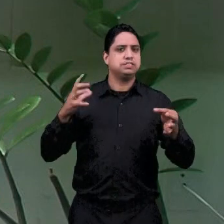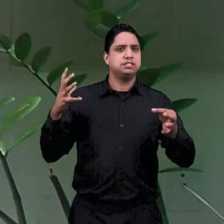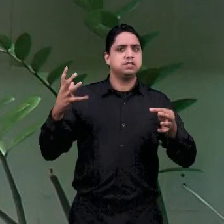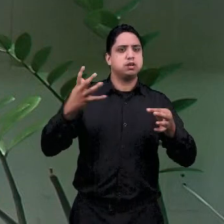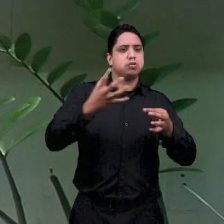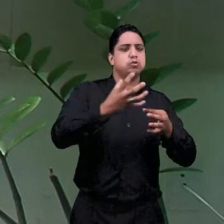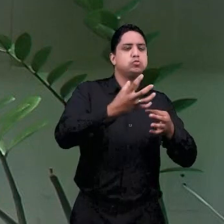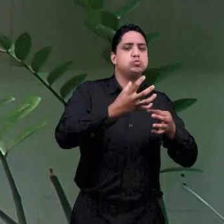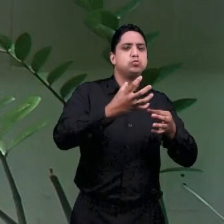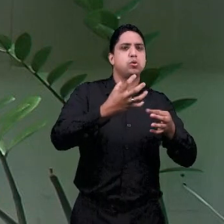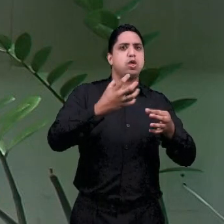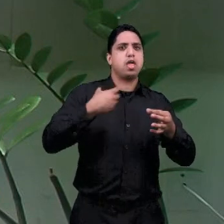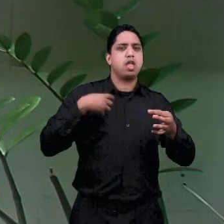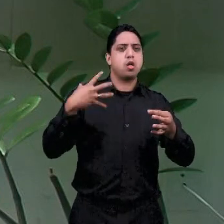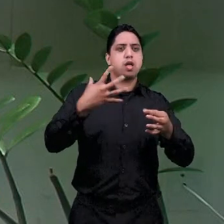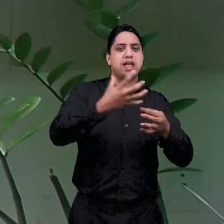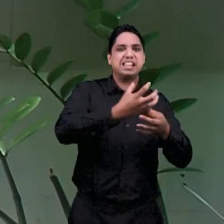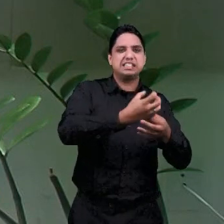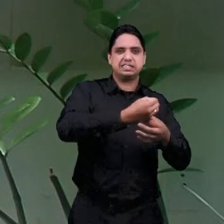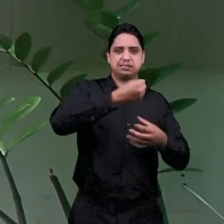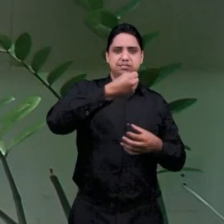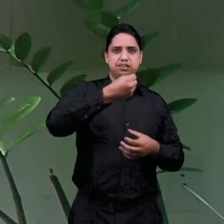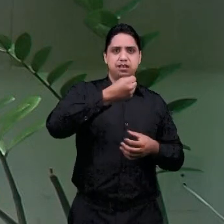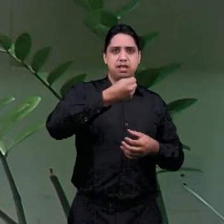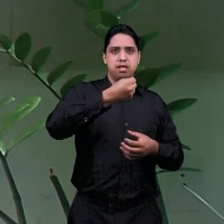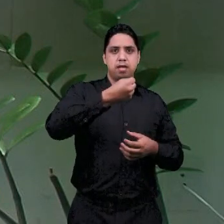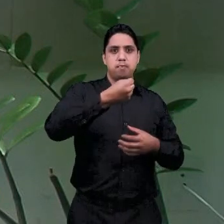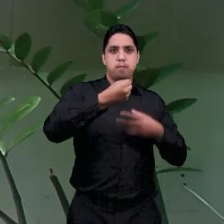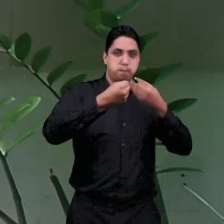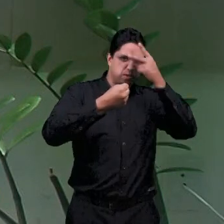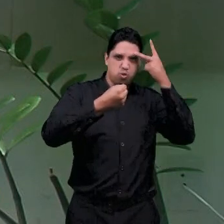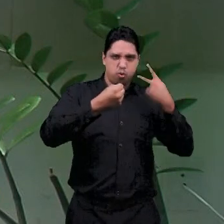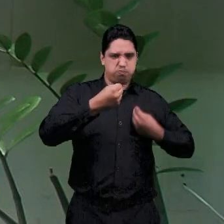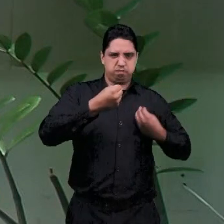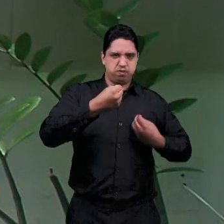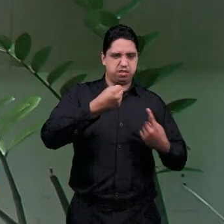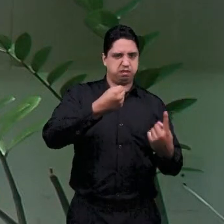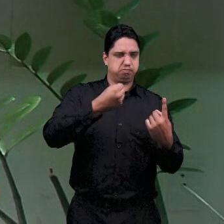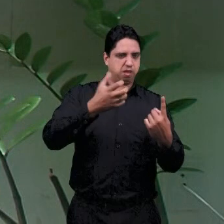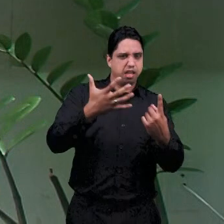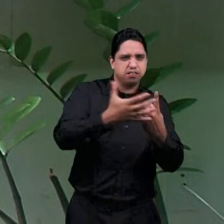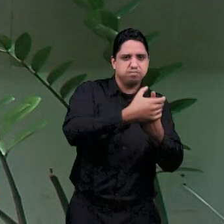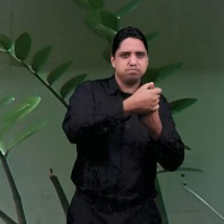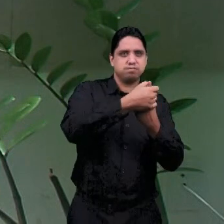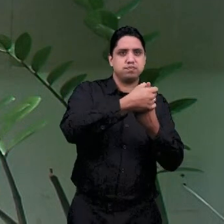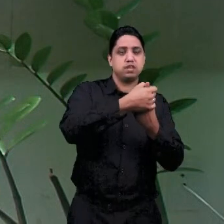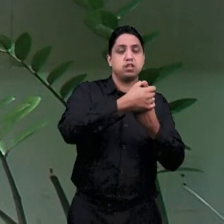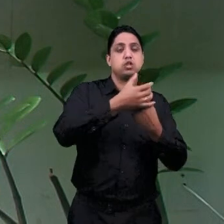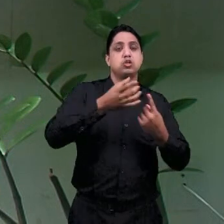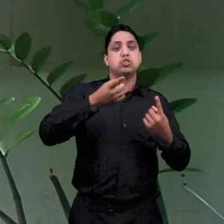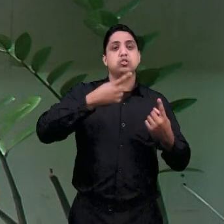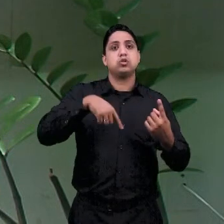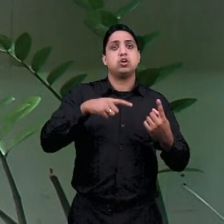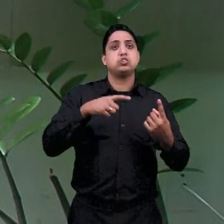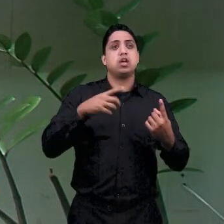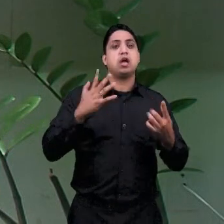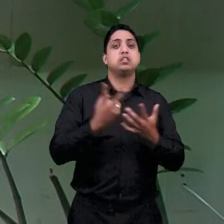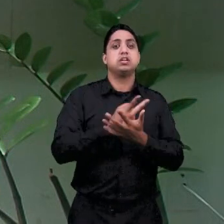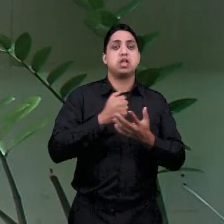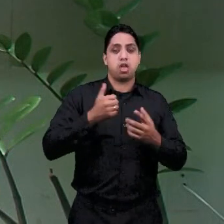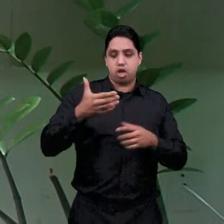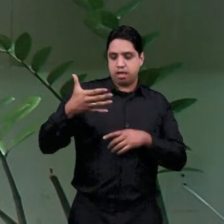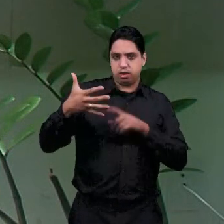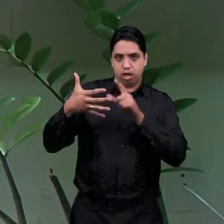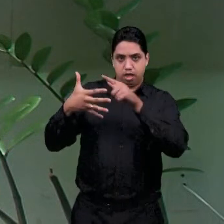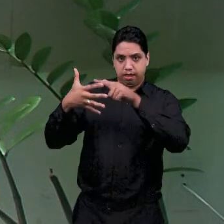C'est comme si j'allais prendre ici cet objet. Regardez. Donc, donc, on utilise les 4